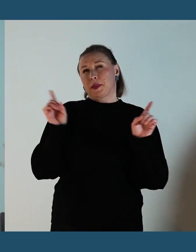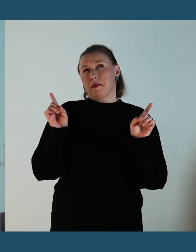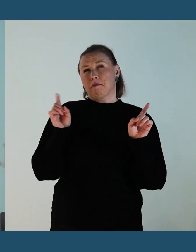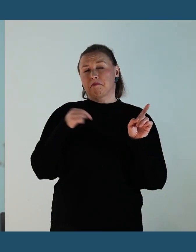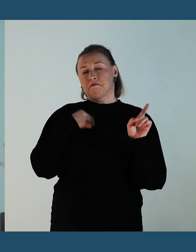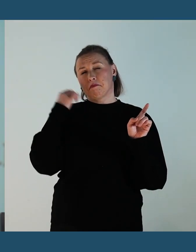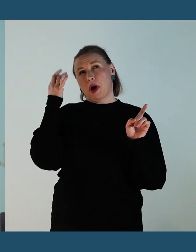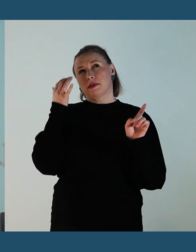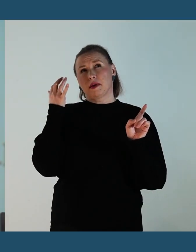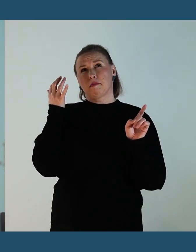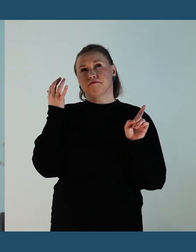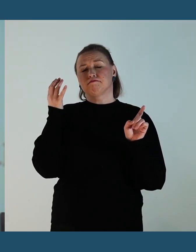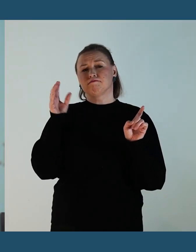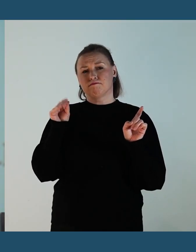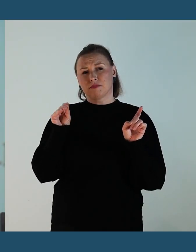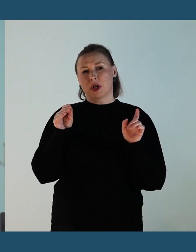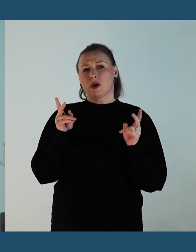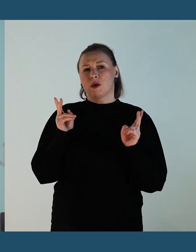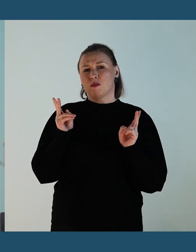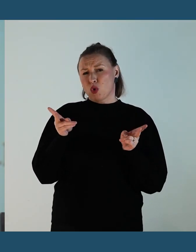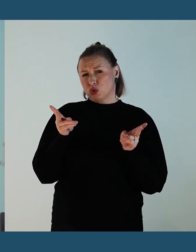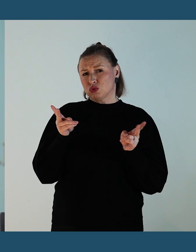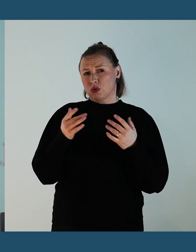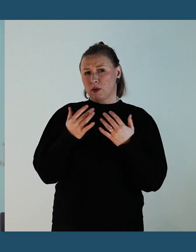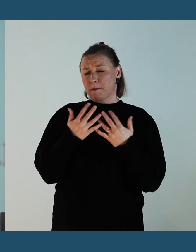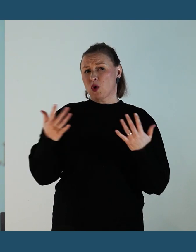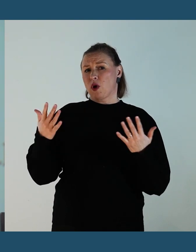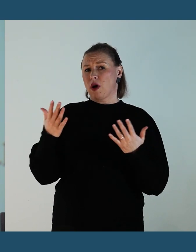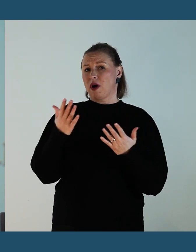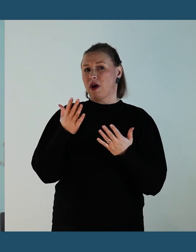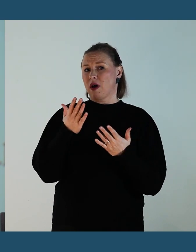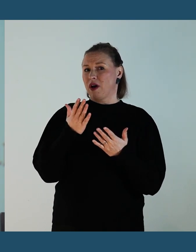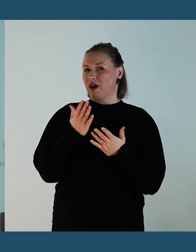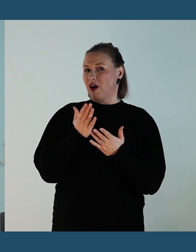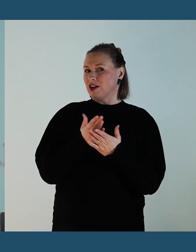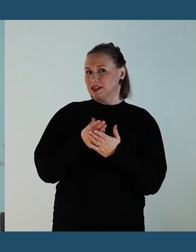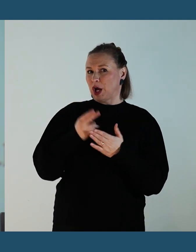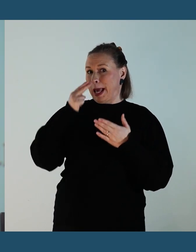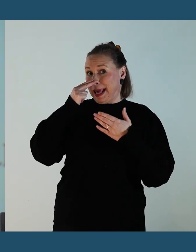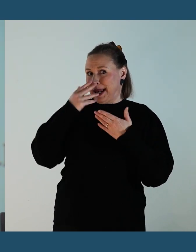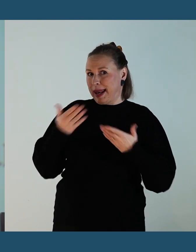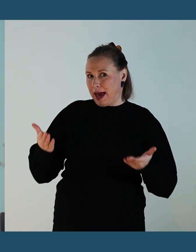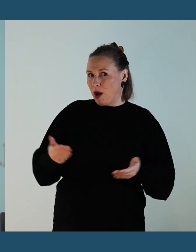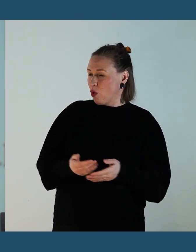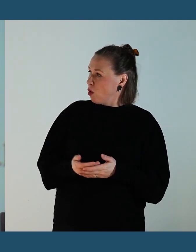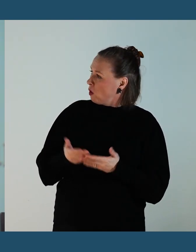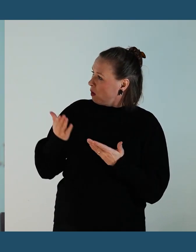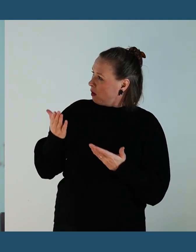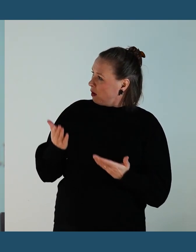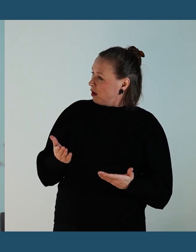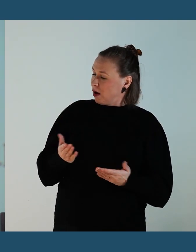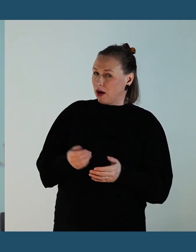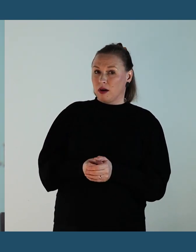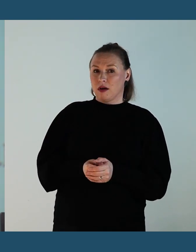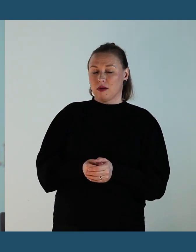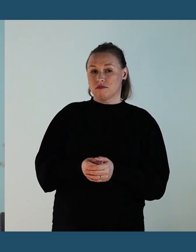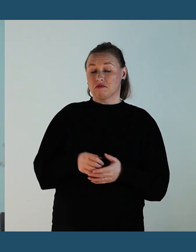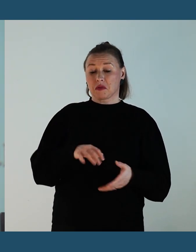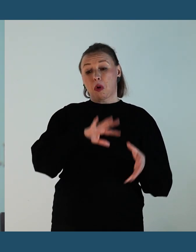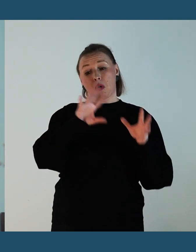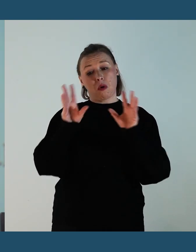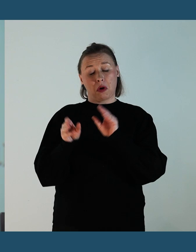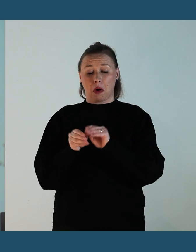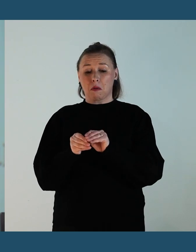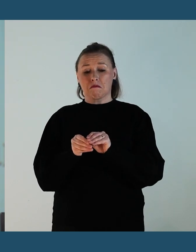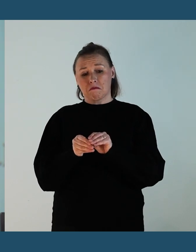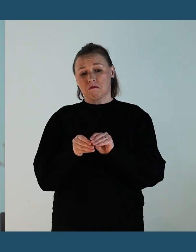sitä, että tässä on myös monta asiaa, jotka eivät näy. Että kaiken kaikkiaan kokonaisuudessaan sanoisin, että